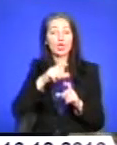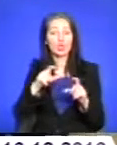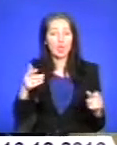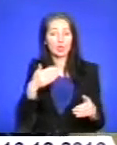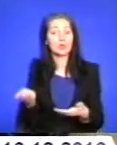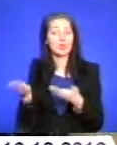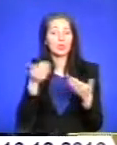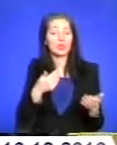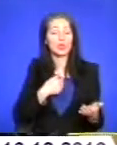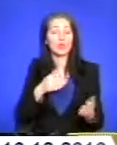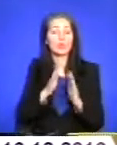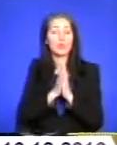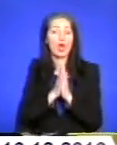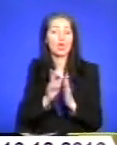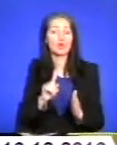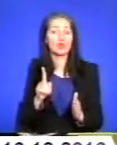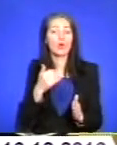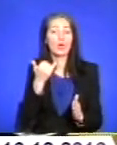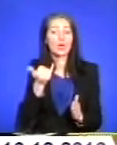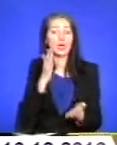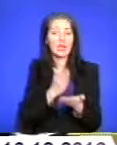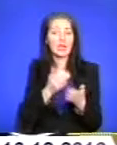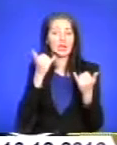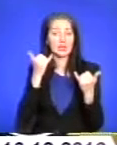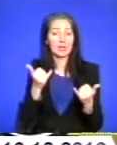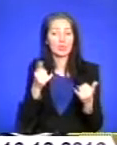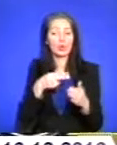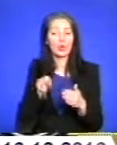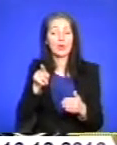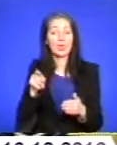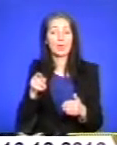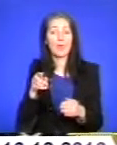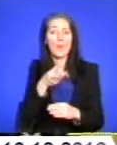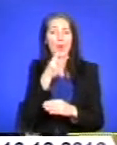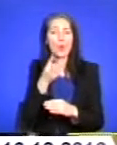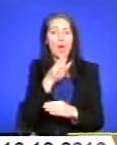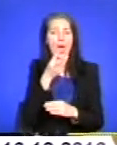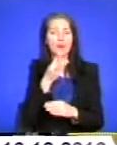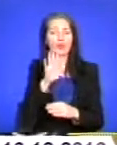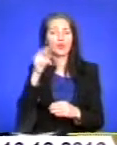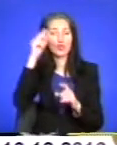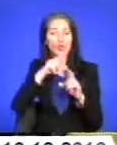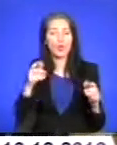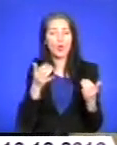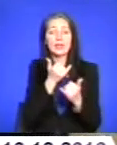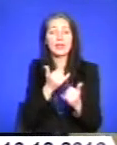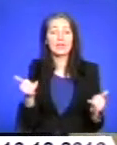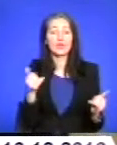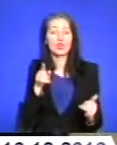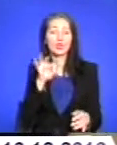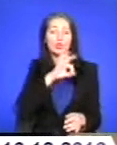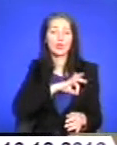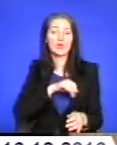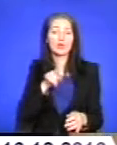звернулися до нас з проханнями, щоб у них є зараз купили їм проектор в школу, але не можуть ним